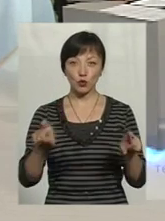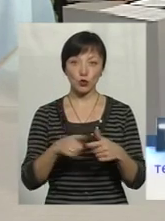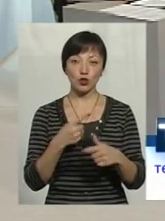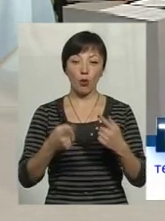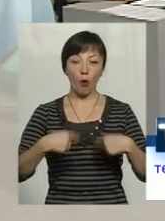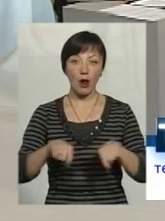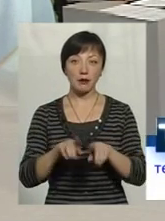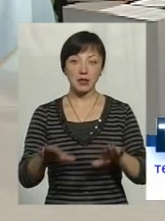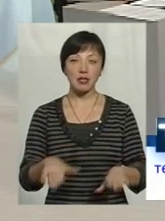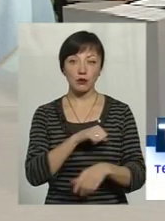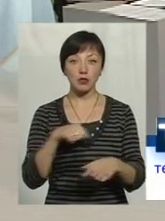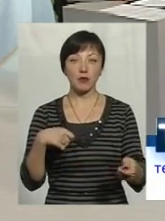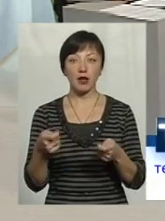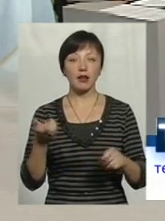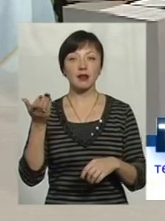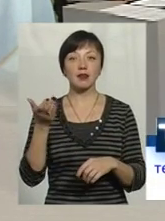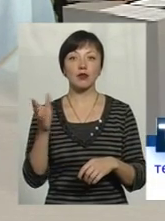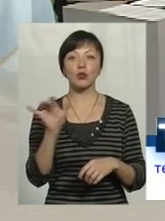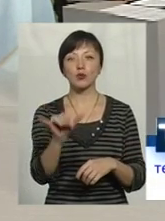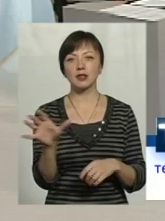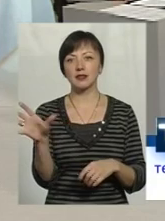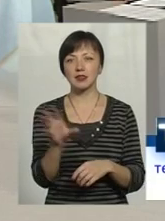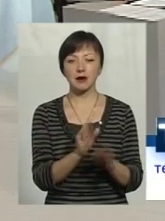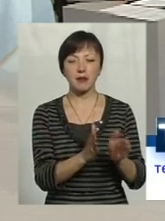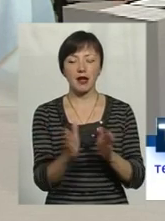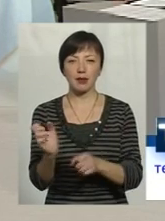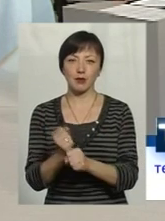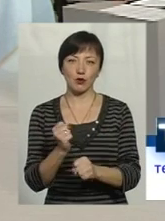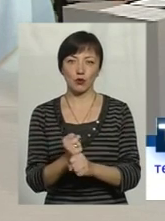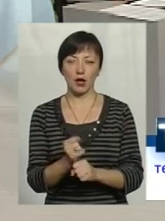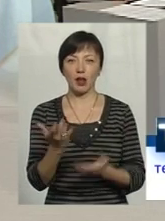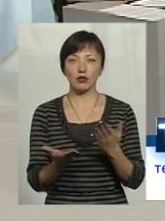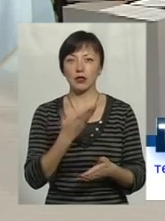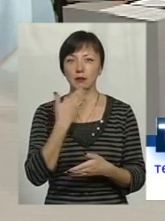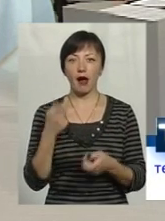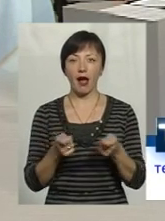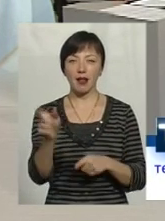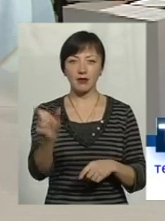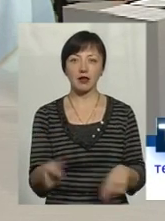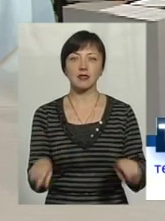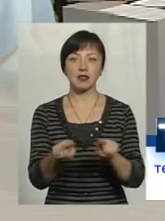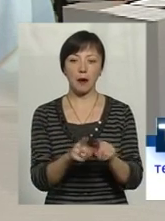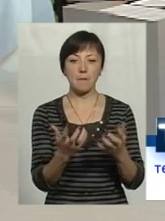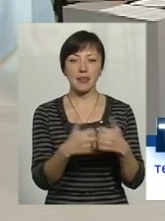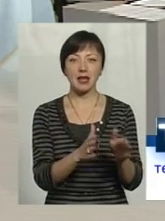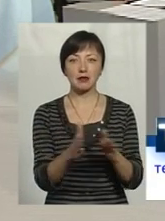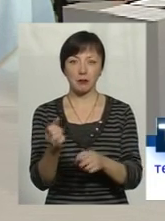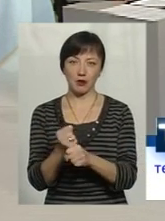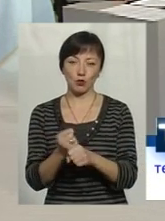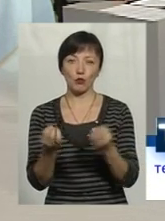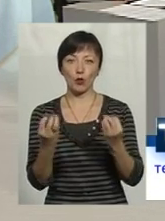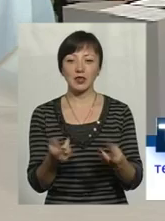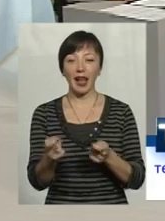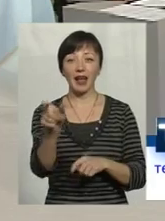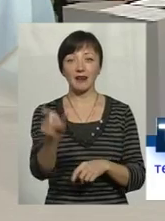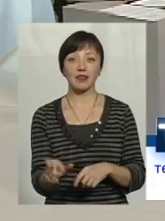там органу місцевого самоврядування, да, в них це все як механізм працює, і якщо нема керівника, все рівно механізм працює. Просто